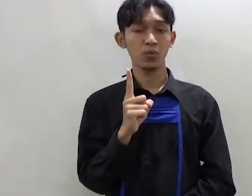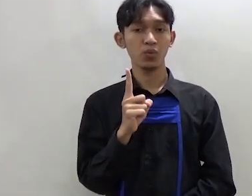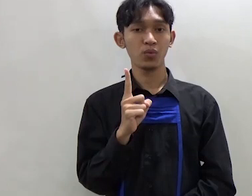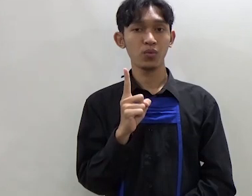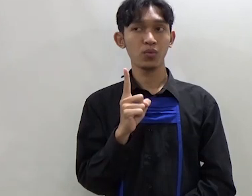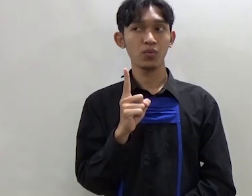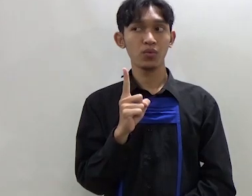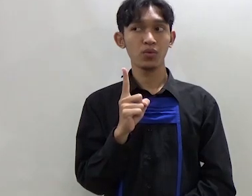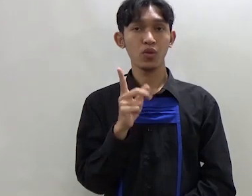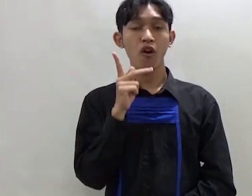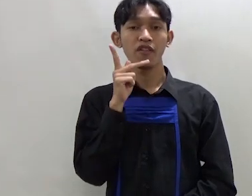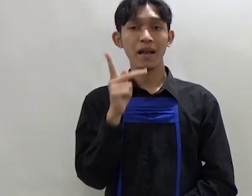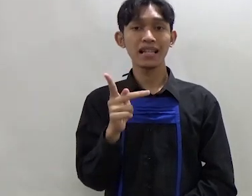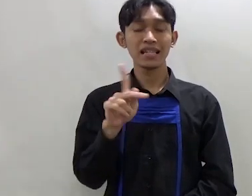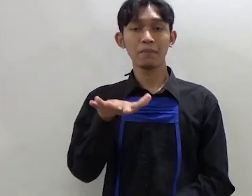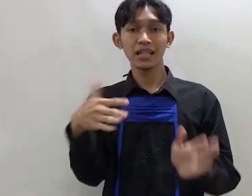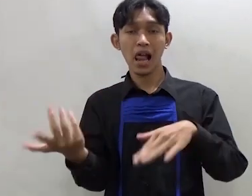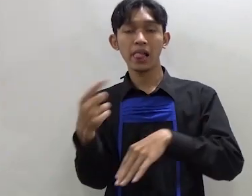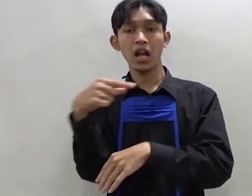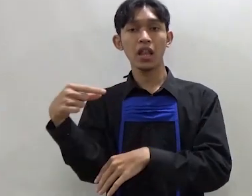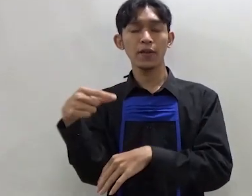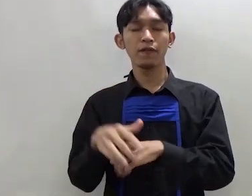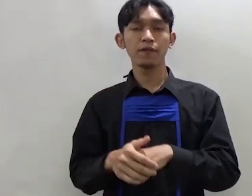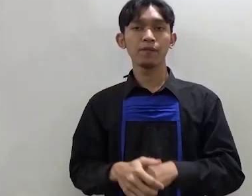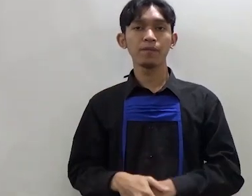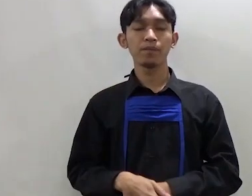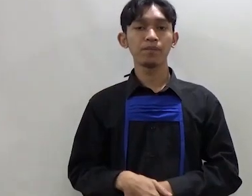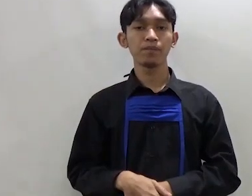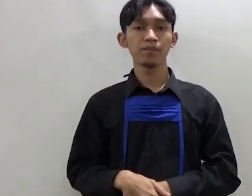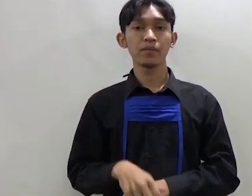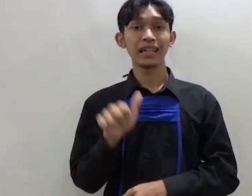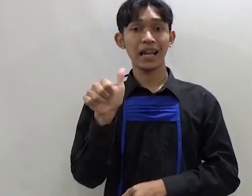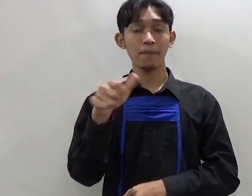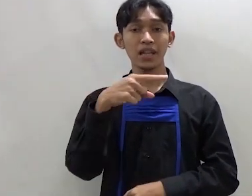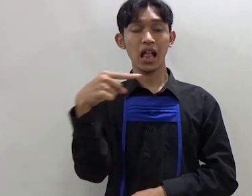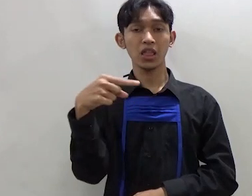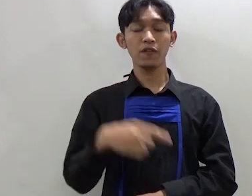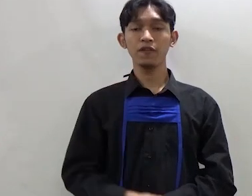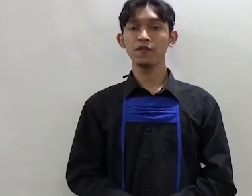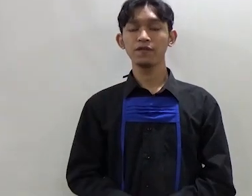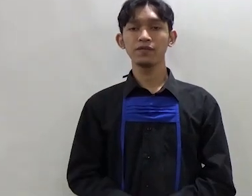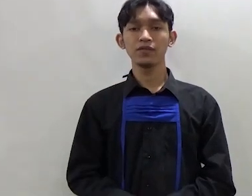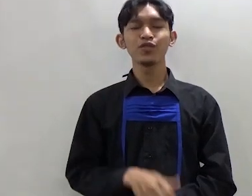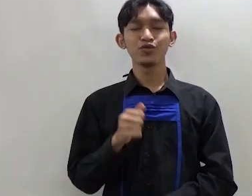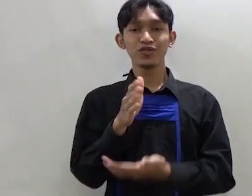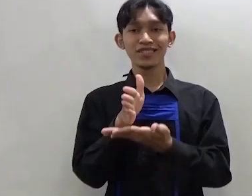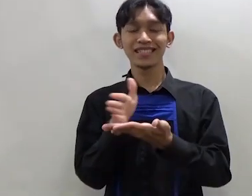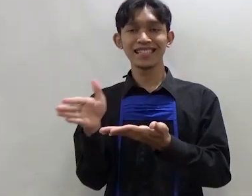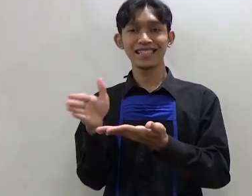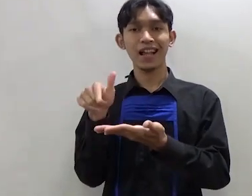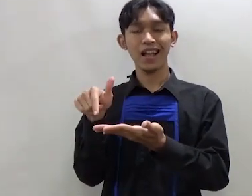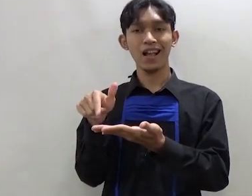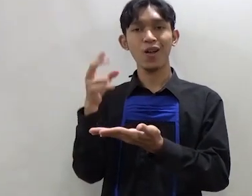Gunung Kidul. Setelah berurutan, proses pemeriksaan adalah sebagai berikut, bisa saya informasikan. Yang